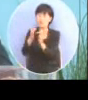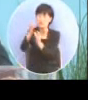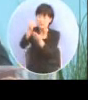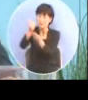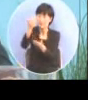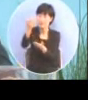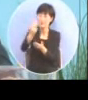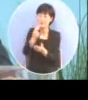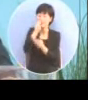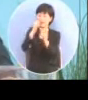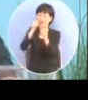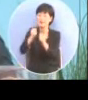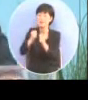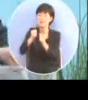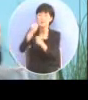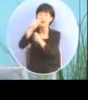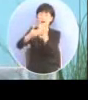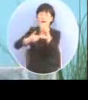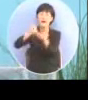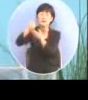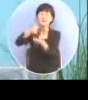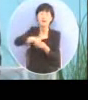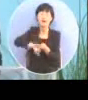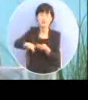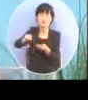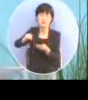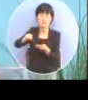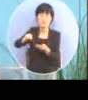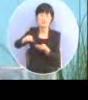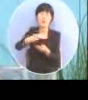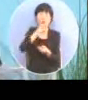Và Ngài là con trai Đức Chúa Trời hằng sống.